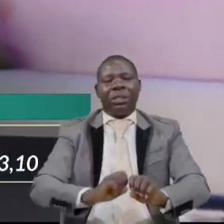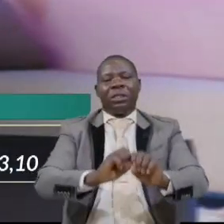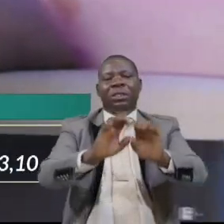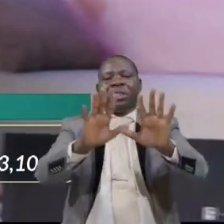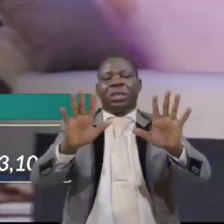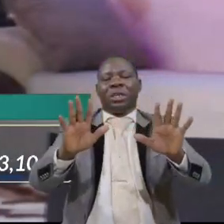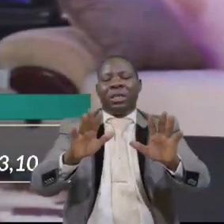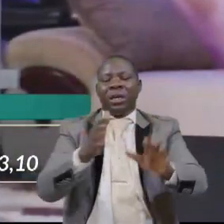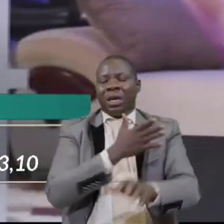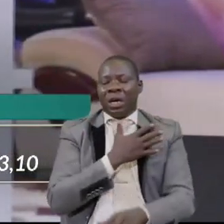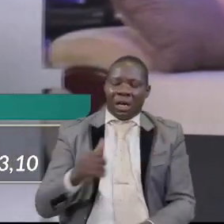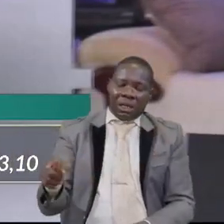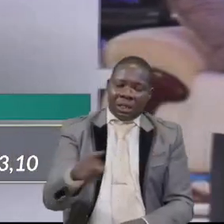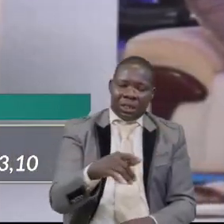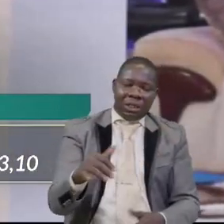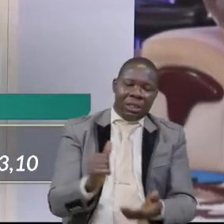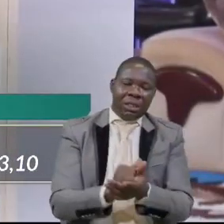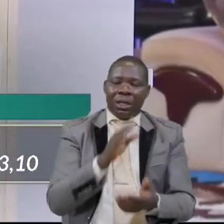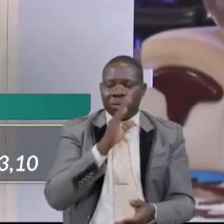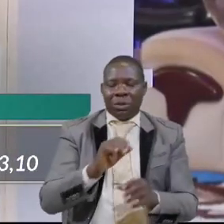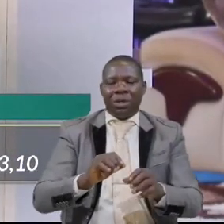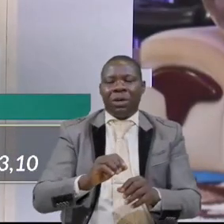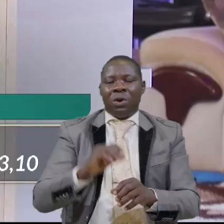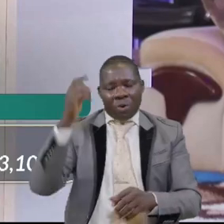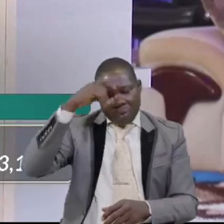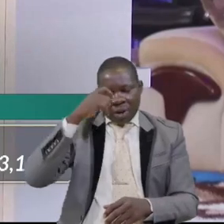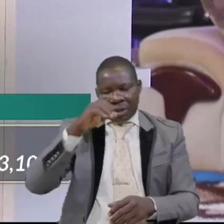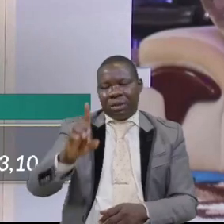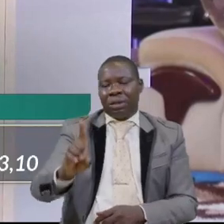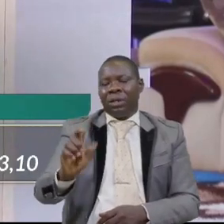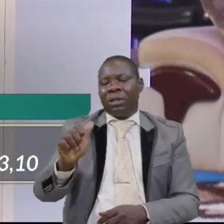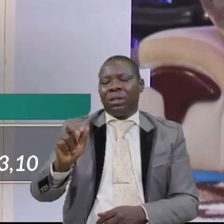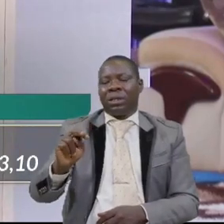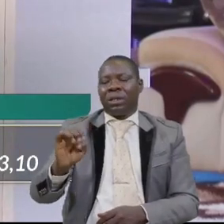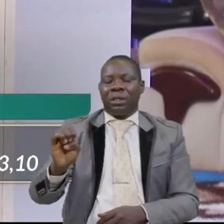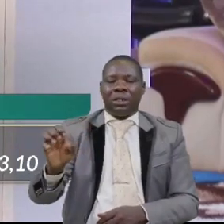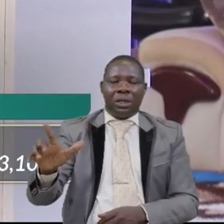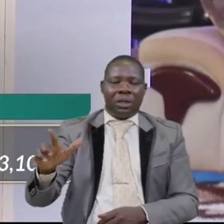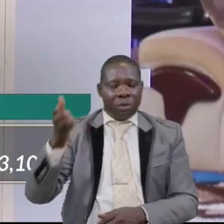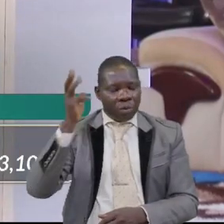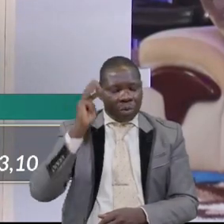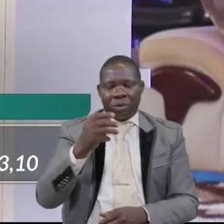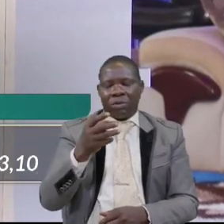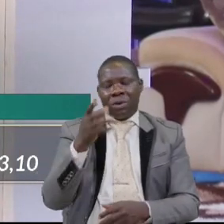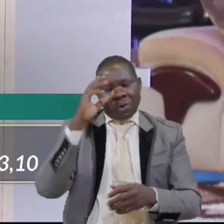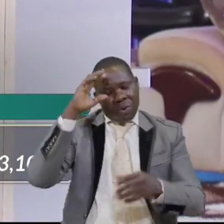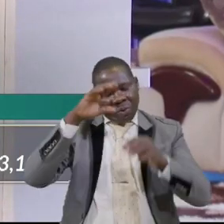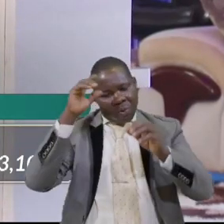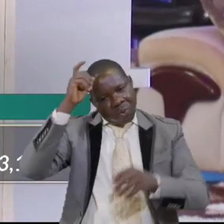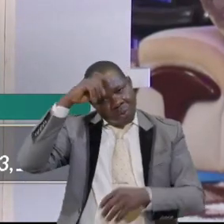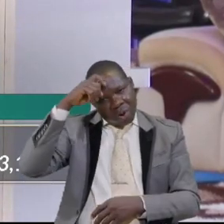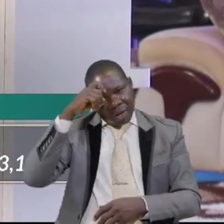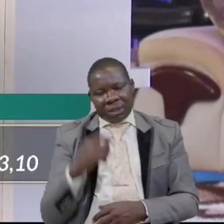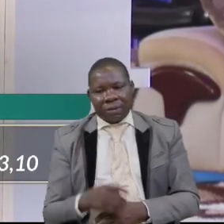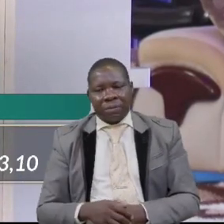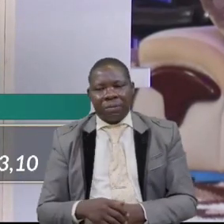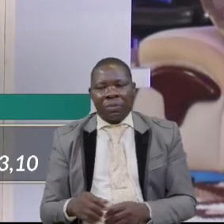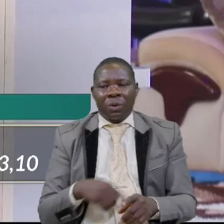intelligents brilleront. Daniel était sage, intelligent. Il était intelligent. Quand il était avec ses